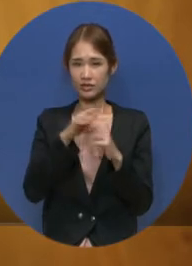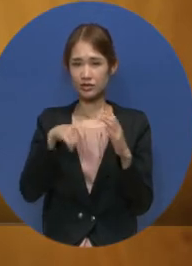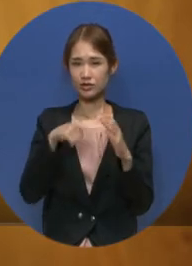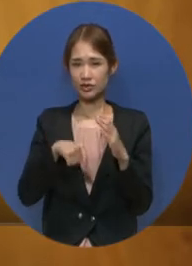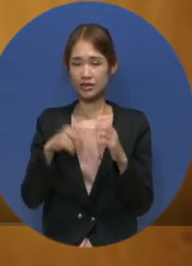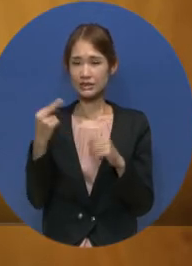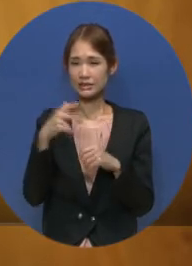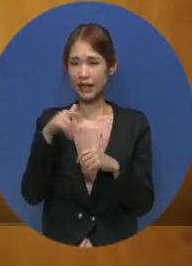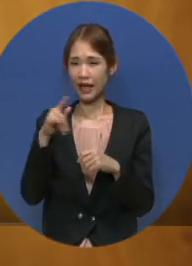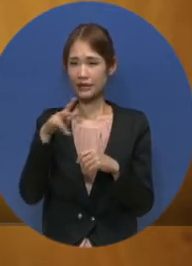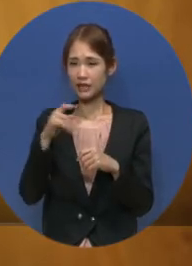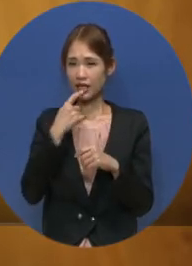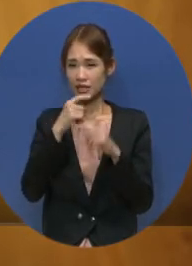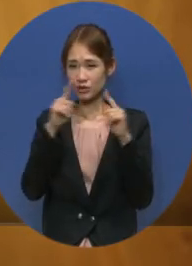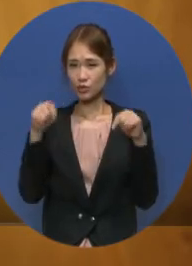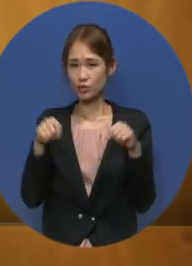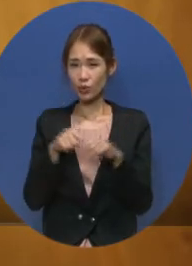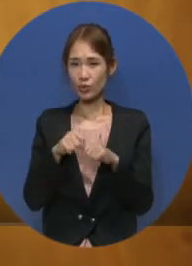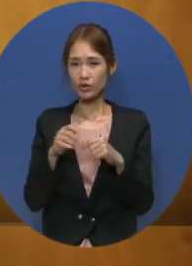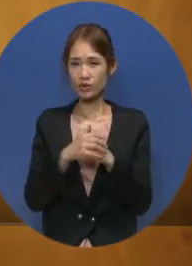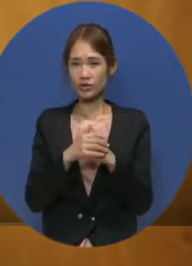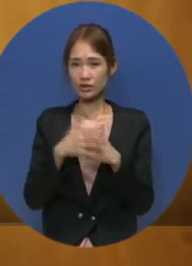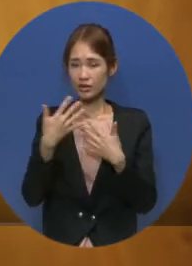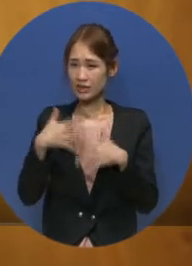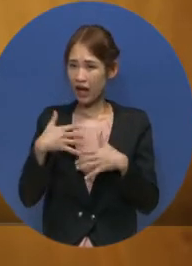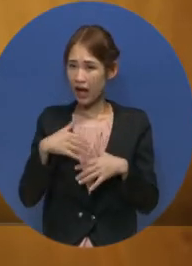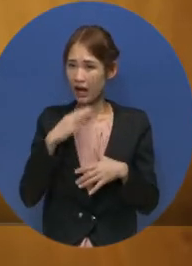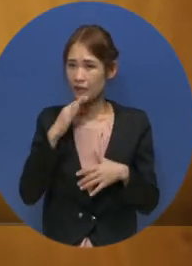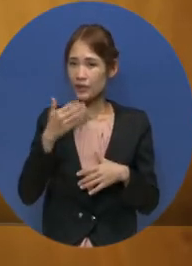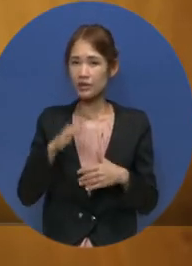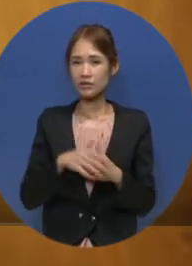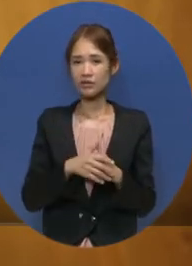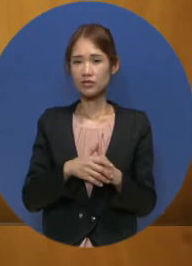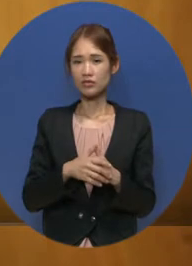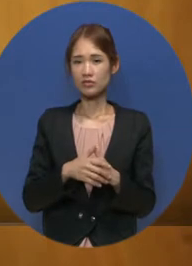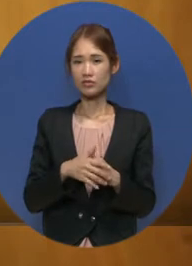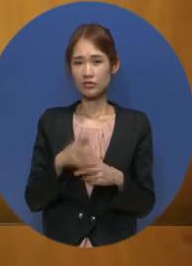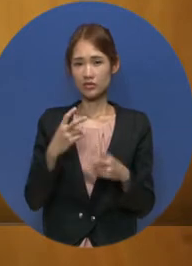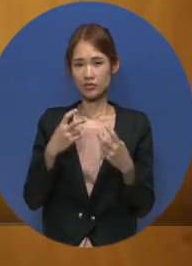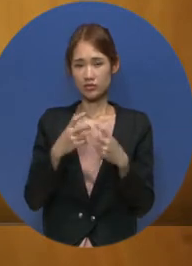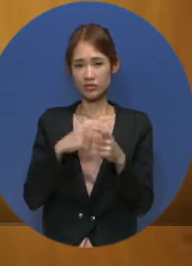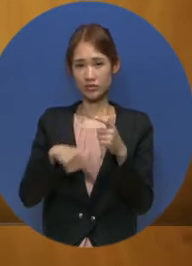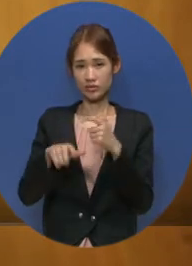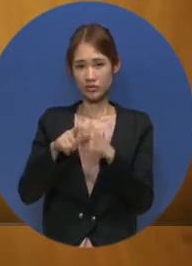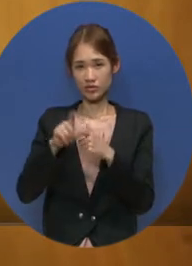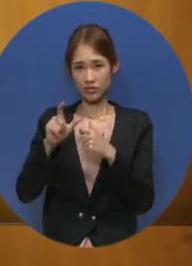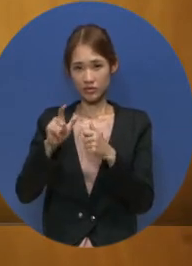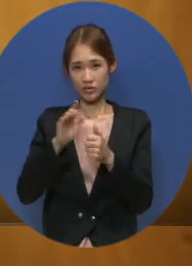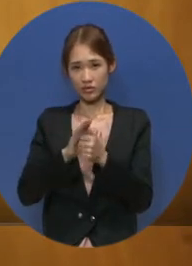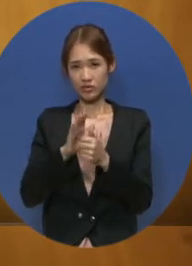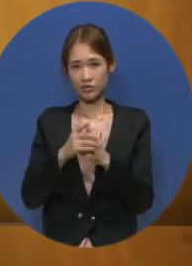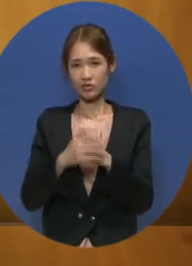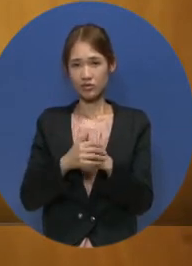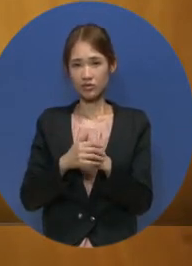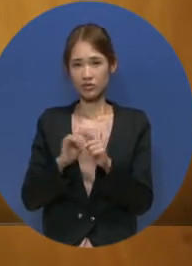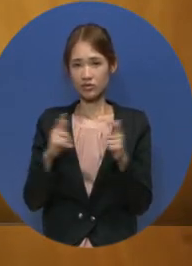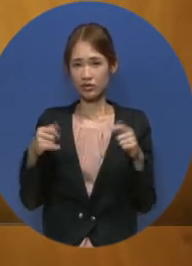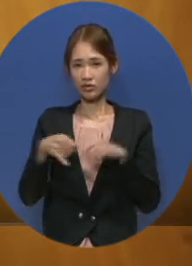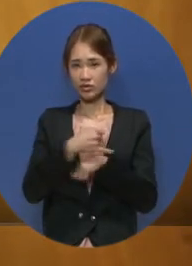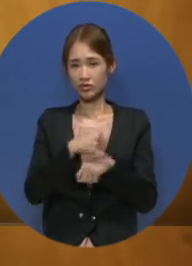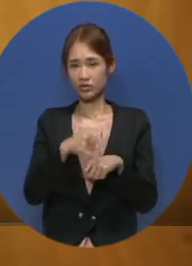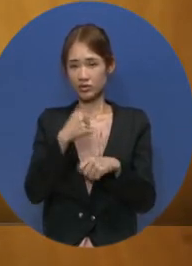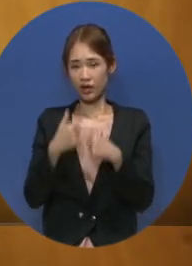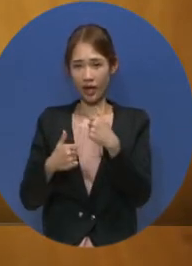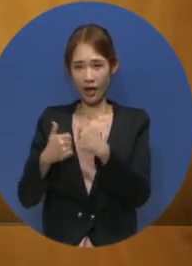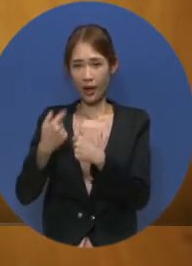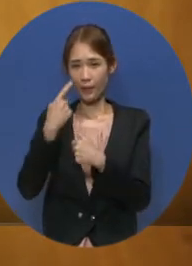재생 종이가 굉장히 종이는 굉장히 약하지만 또 어떻게 보면 또 강할 수 있습니다. 그래서 굉장히 다양한 디자인을